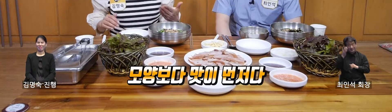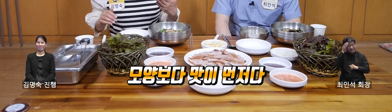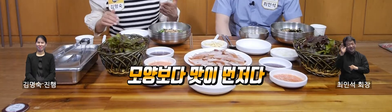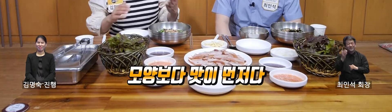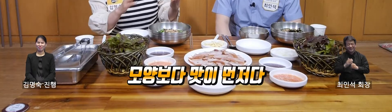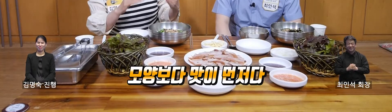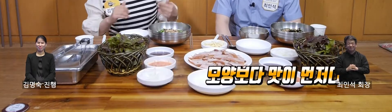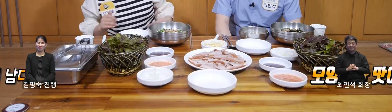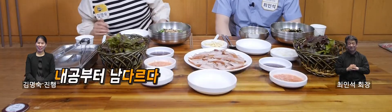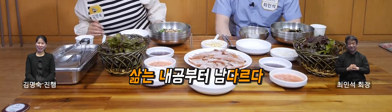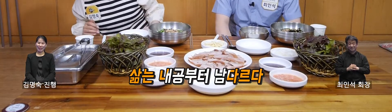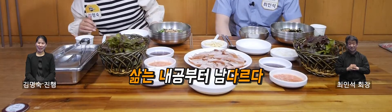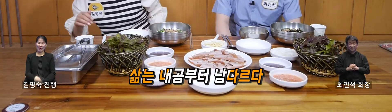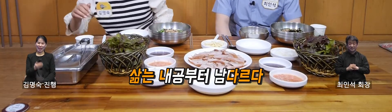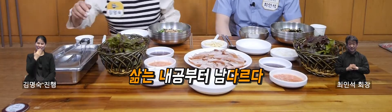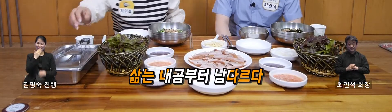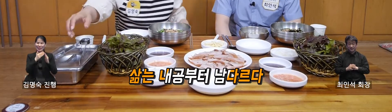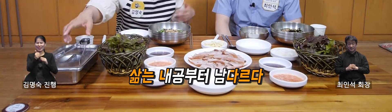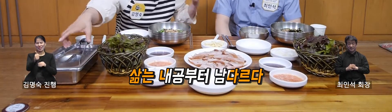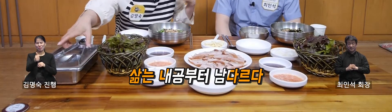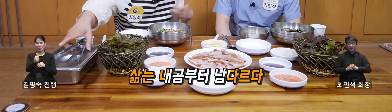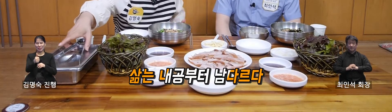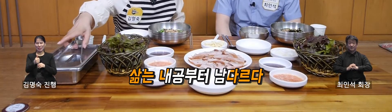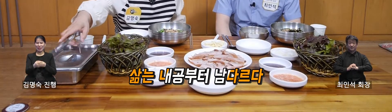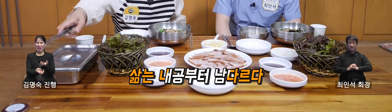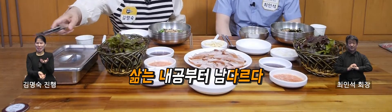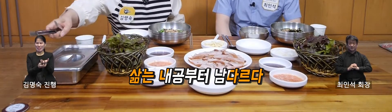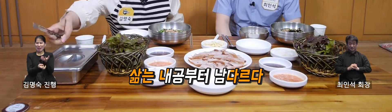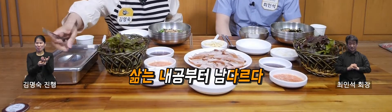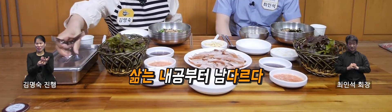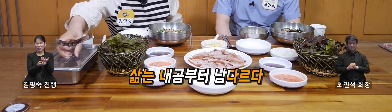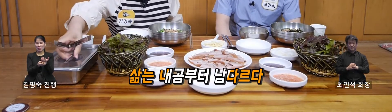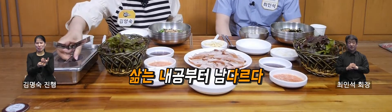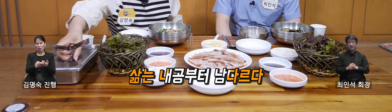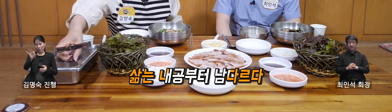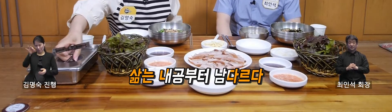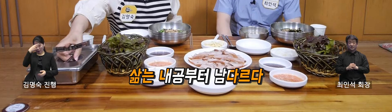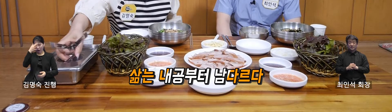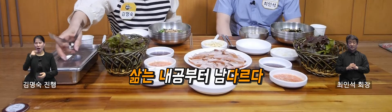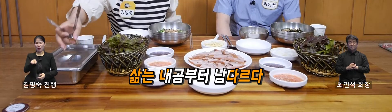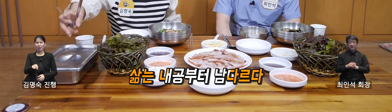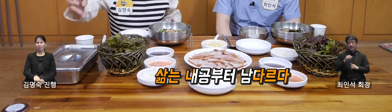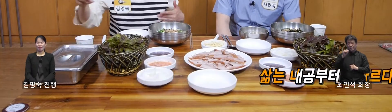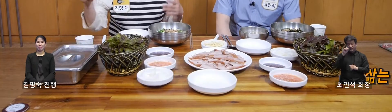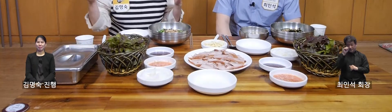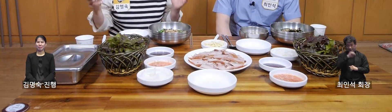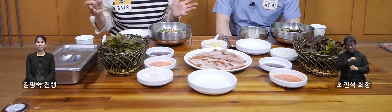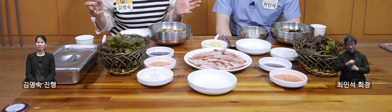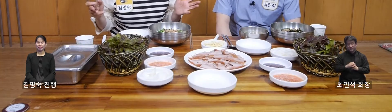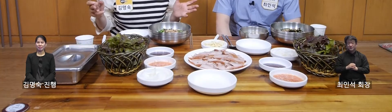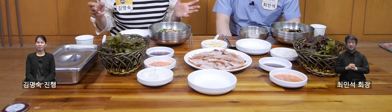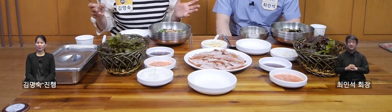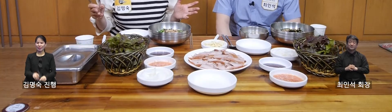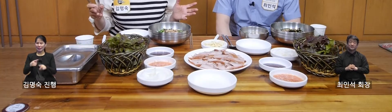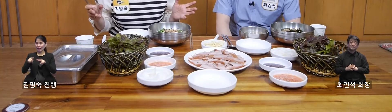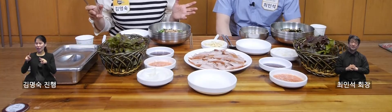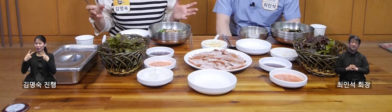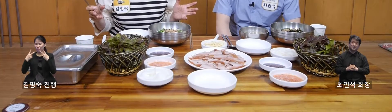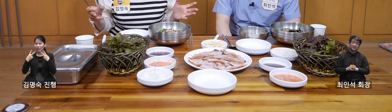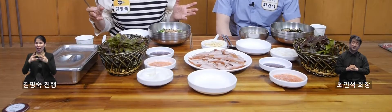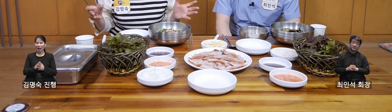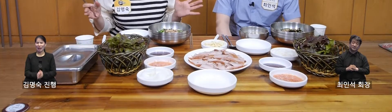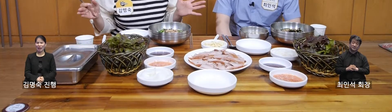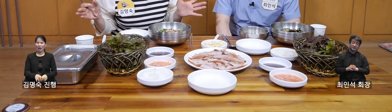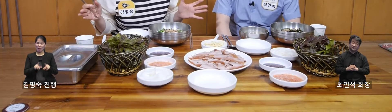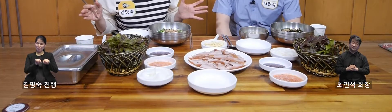됩니다. 네, 또 사장님이 또 이 수육을 삶는 내공이 끝내주시거든요. 아. 자, 그리고 이제 칼국수라 굳이